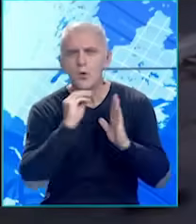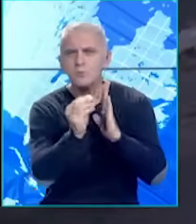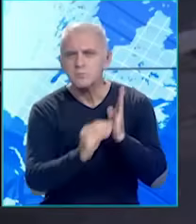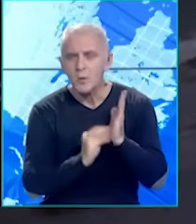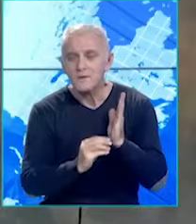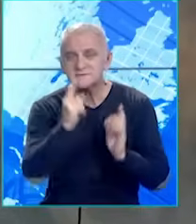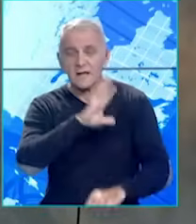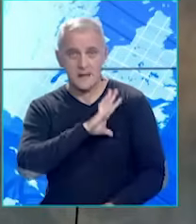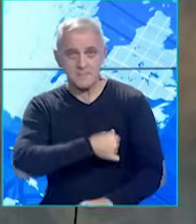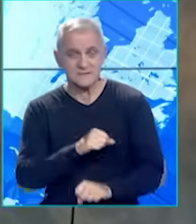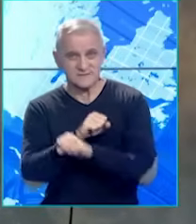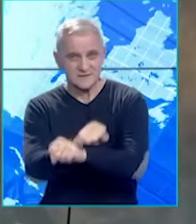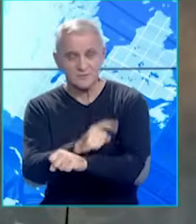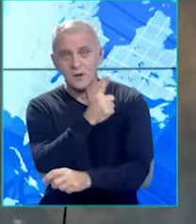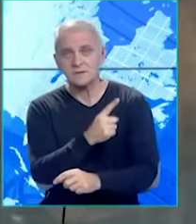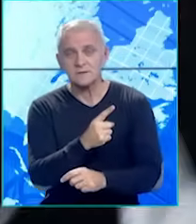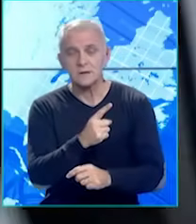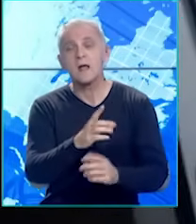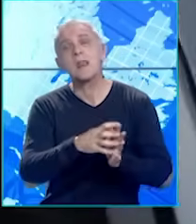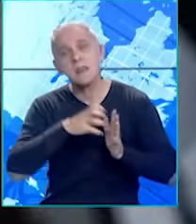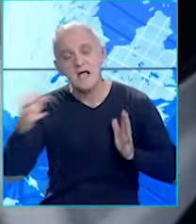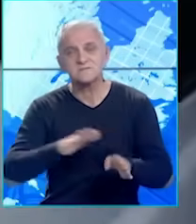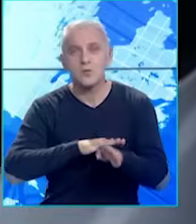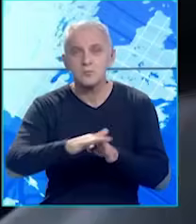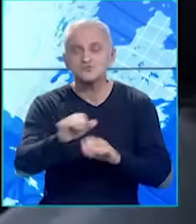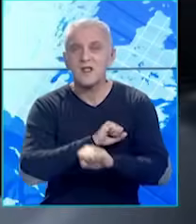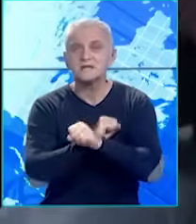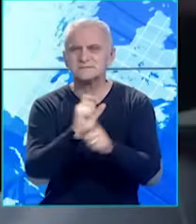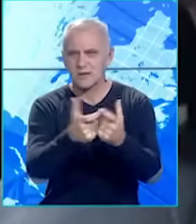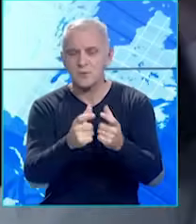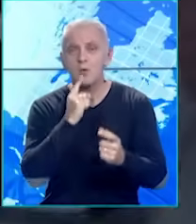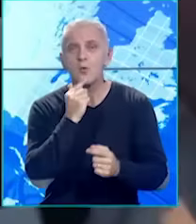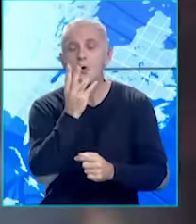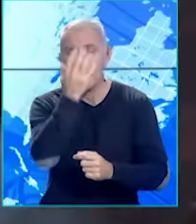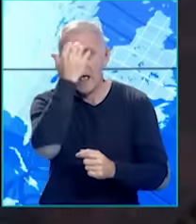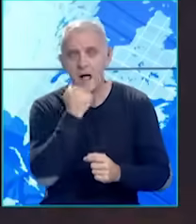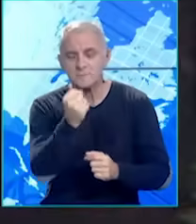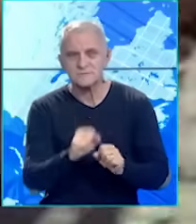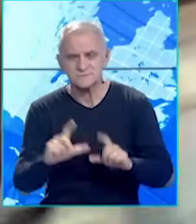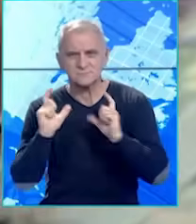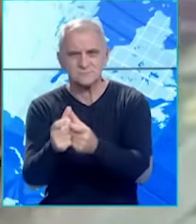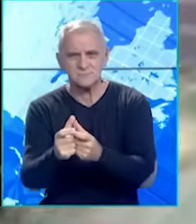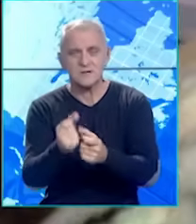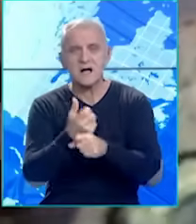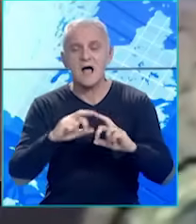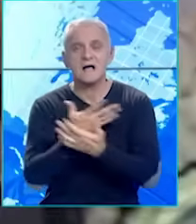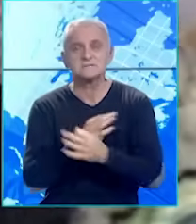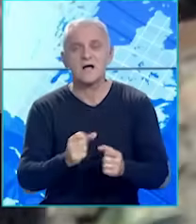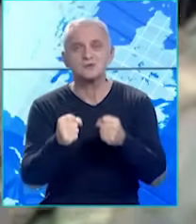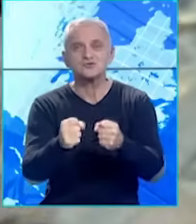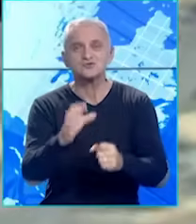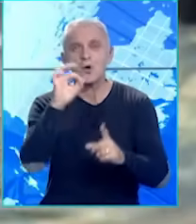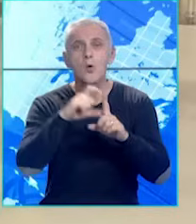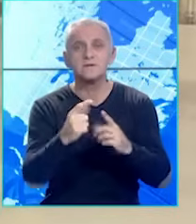i palestinskih zatvorenika, nastavljeno je puštanje talaca koje je Hamas u zatočeništvu u pojasu Gaze držao od